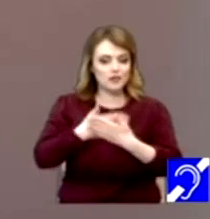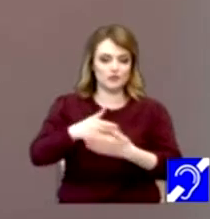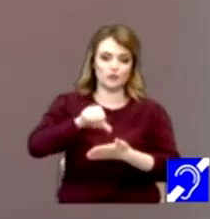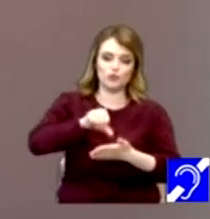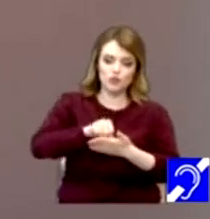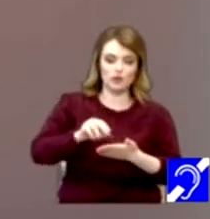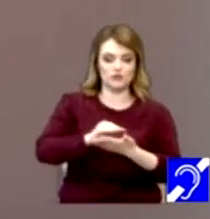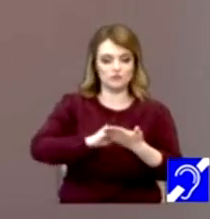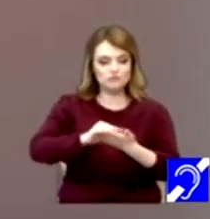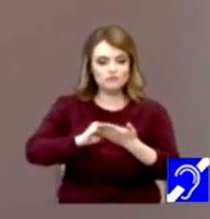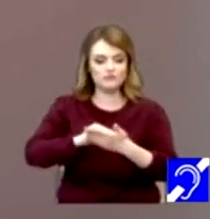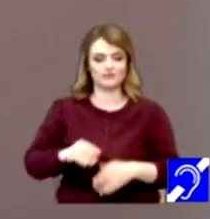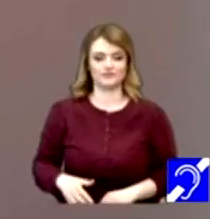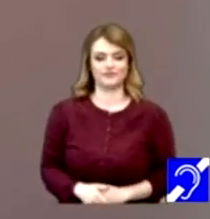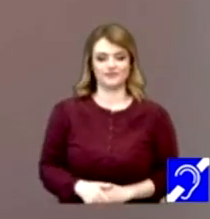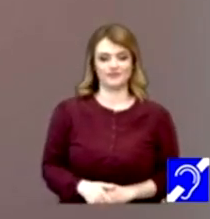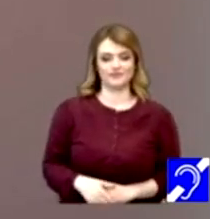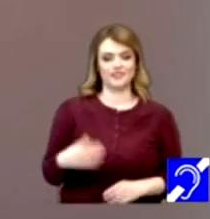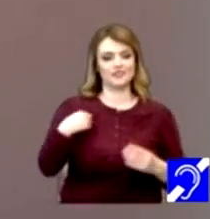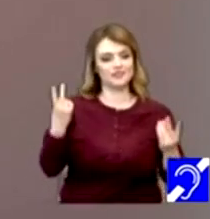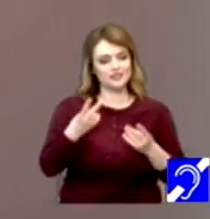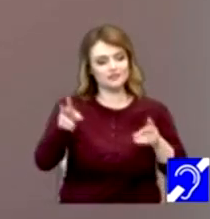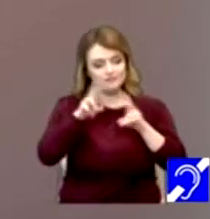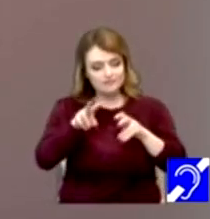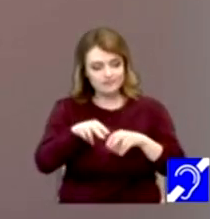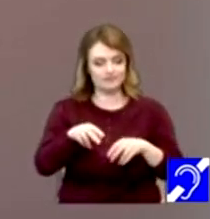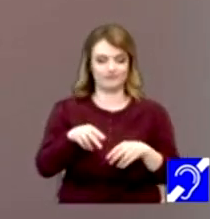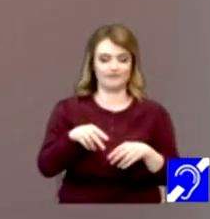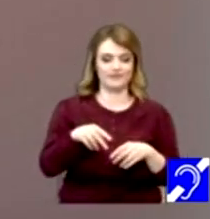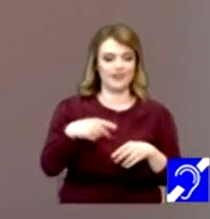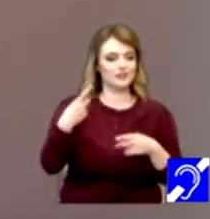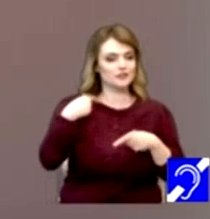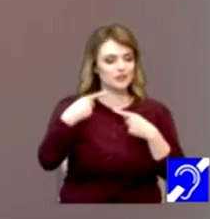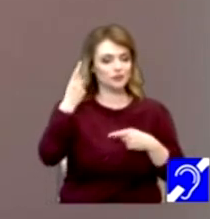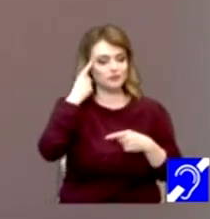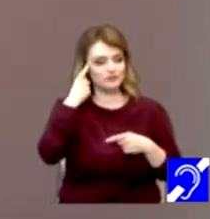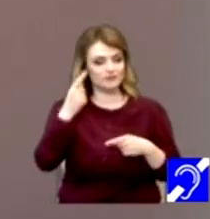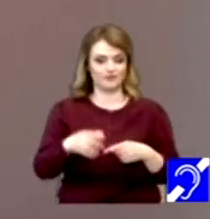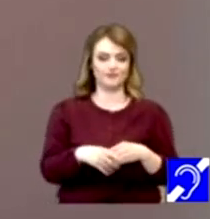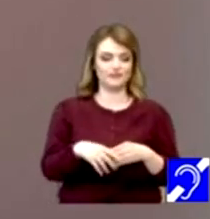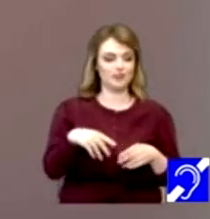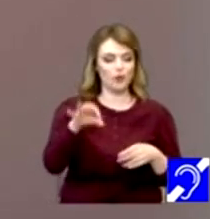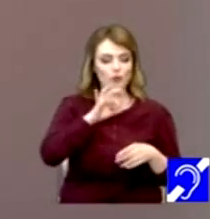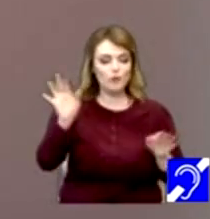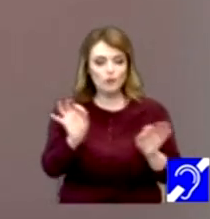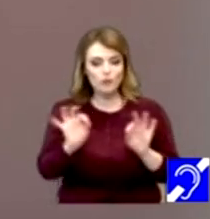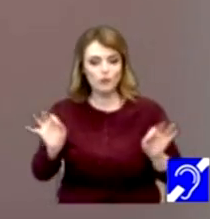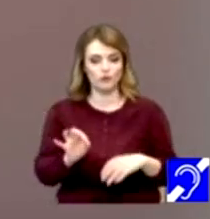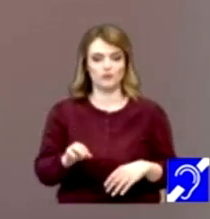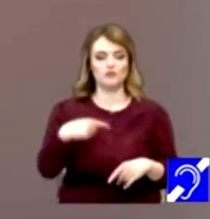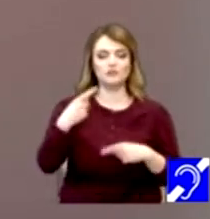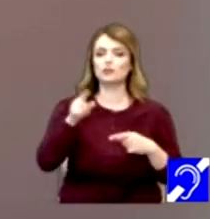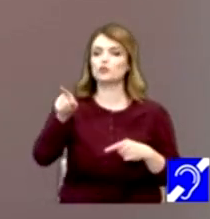A studia productiv înseamnă să analizezi ce faci tu, te gândi la mâna dreaptă, la mâna stângă, te gândi la fraza muzicală, te gândi la ce vreau să